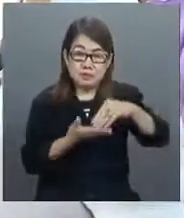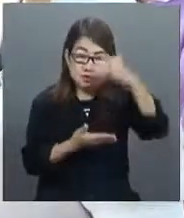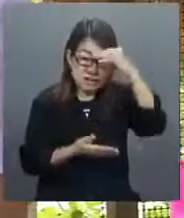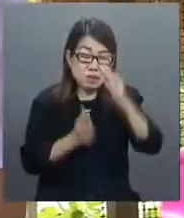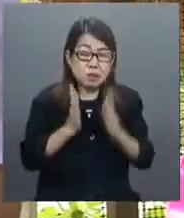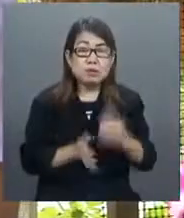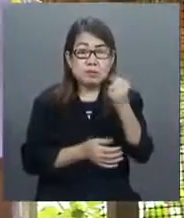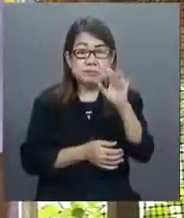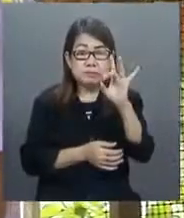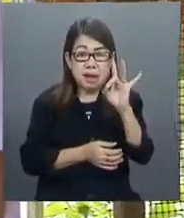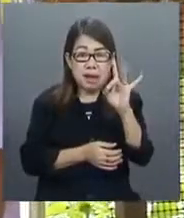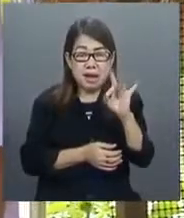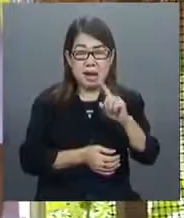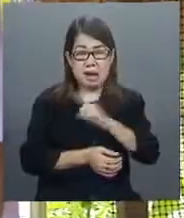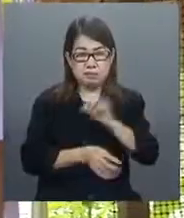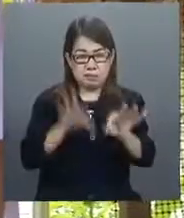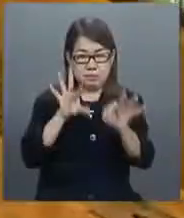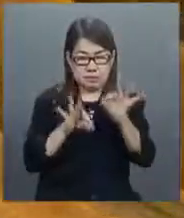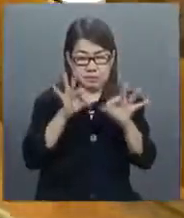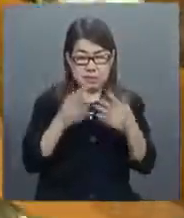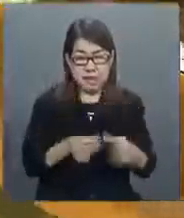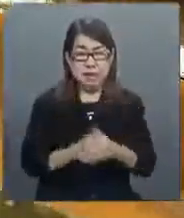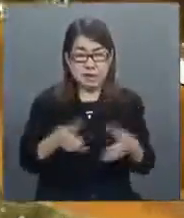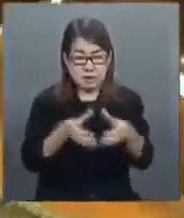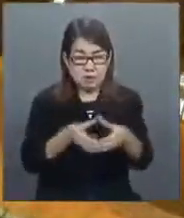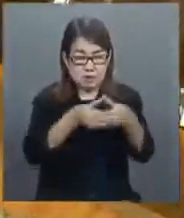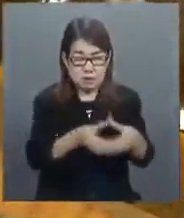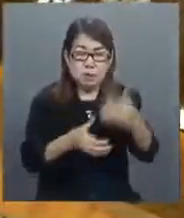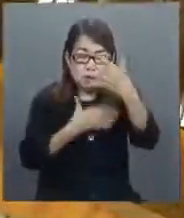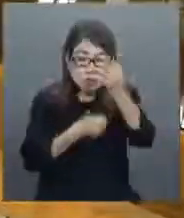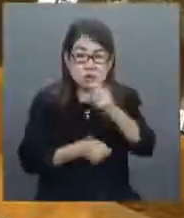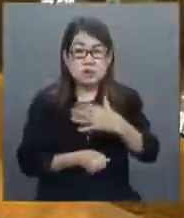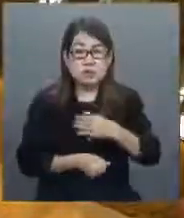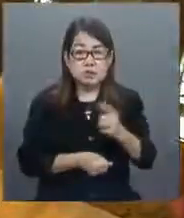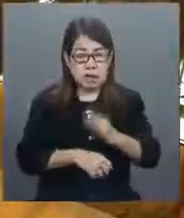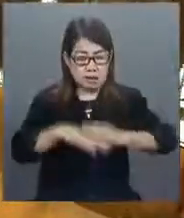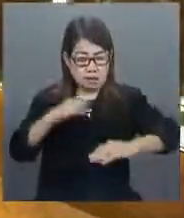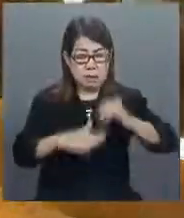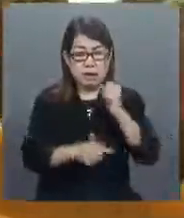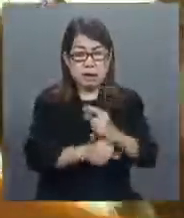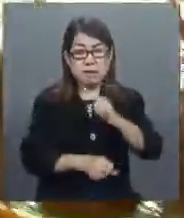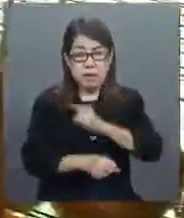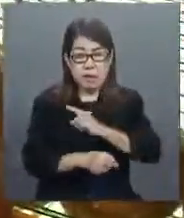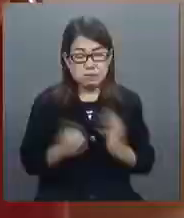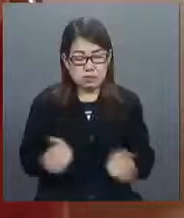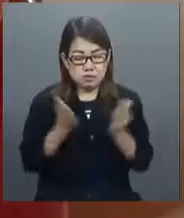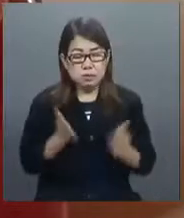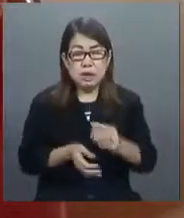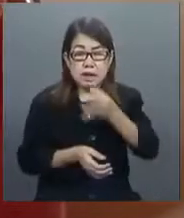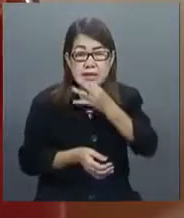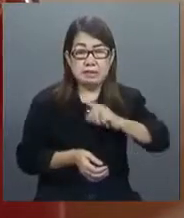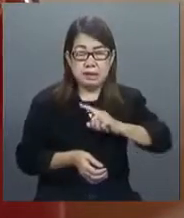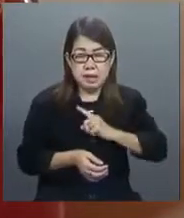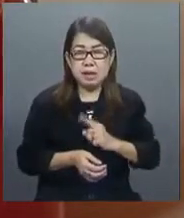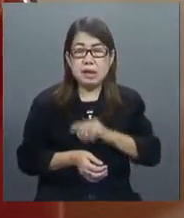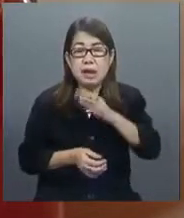เป็นกลุ่มที่ได้รับการจัดการเรียนการสอนเฉพาะตามความสนใจโดยเน้นการลงมือปฏิบัติและส่งเสริมทักษะอาชีพพบว่